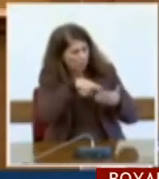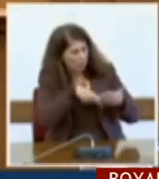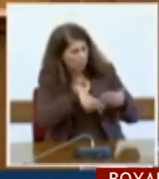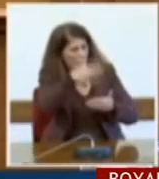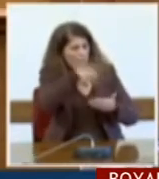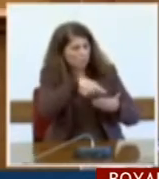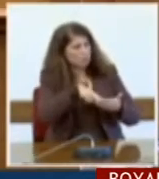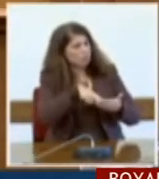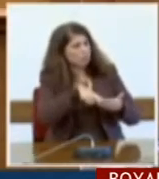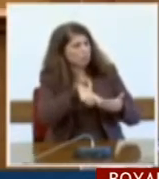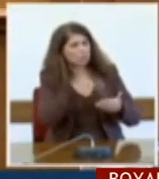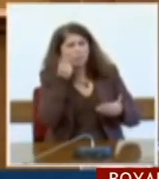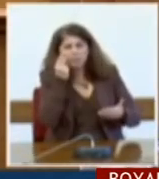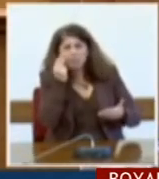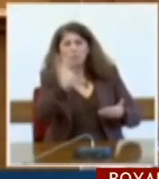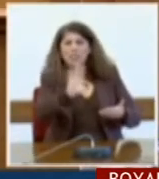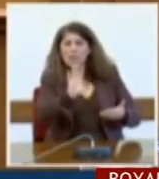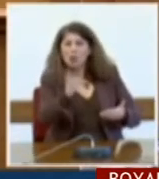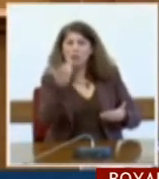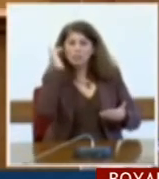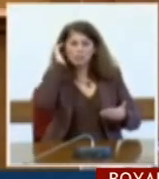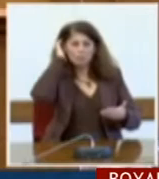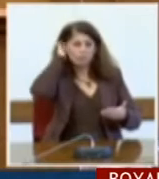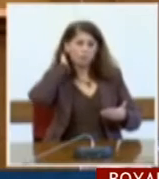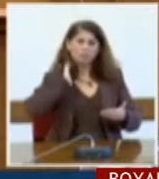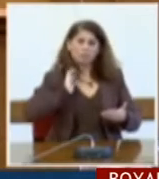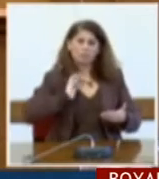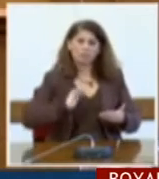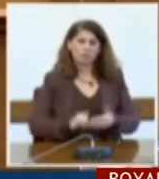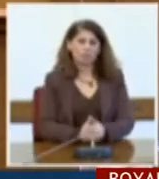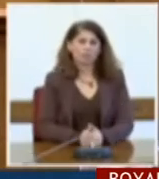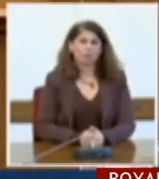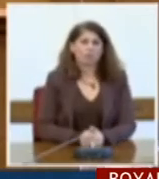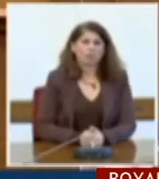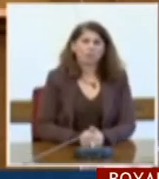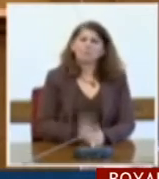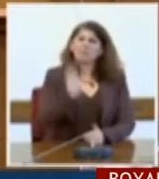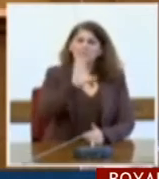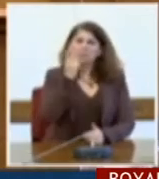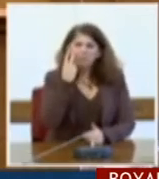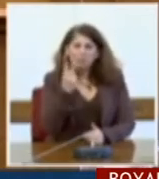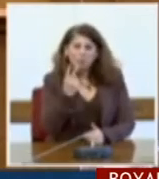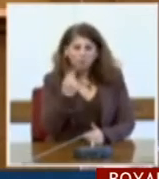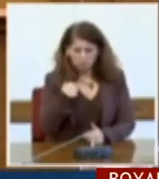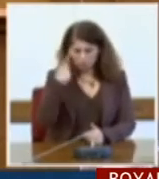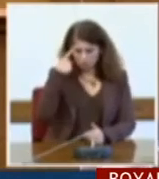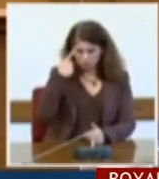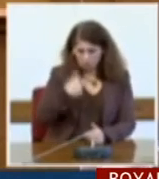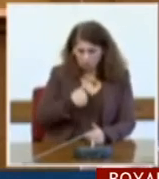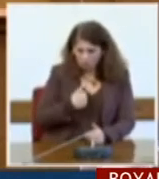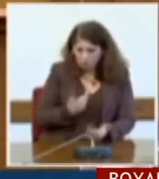τα παρακολουθεί από τους δέκτες, τους τηλεοπτικούς και νομίζω ότι βρίσκεται αλλού.